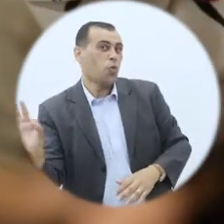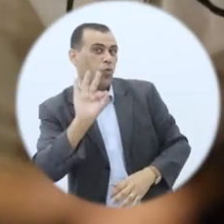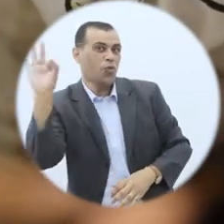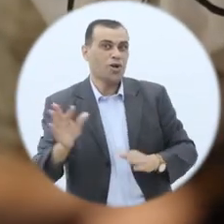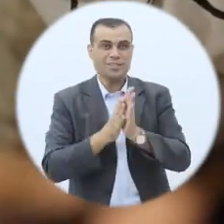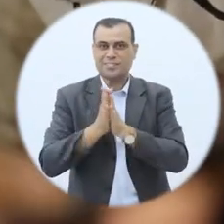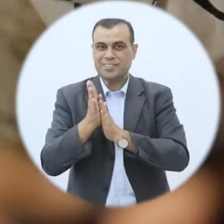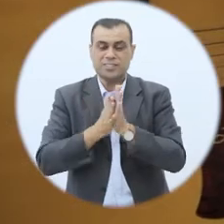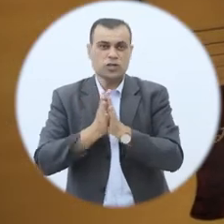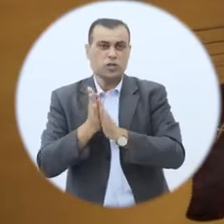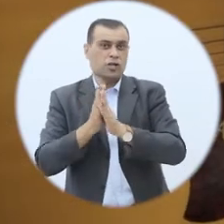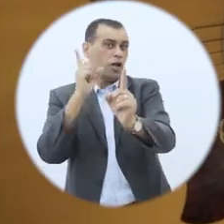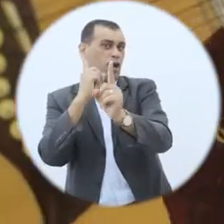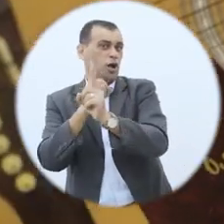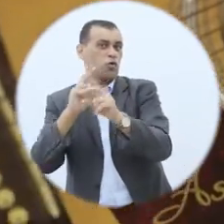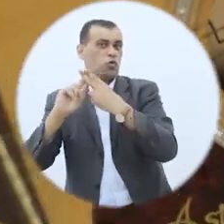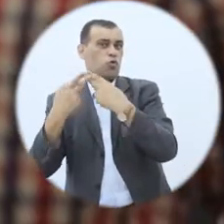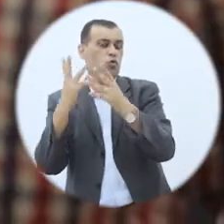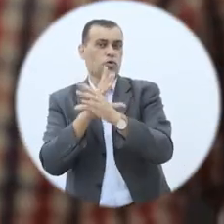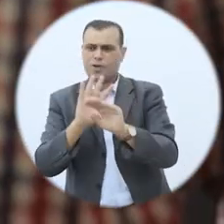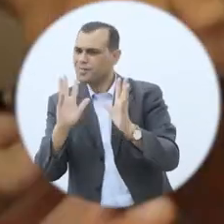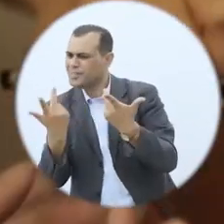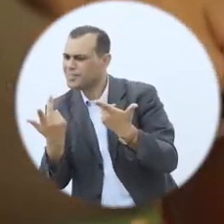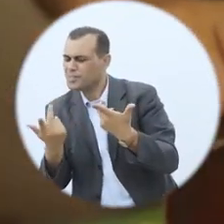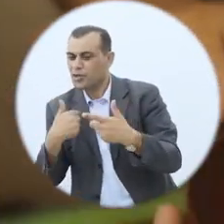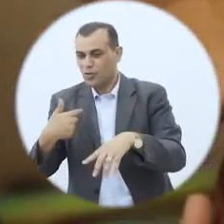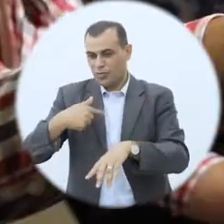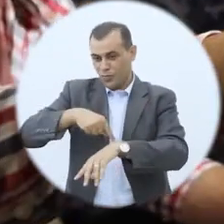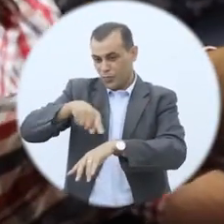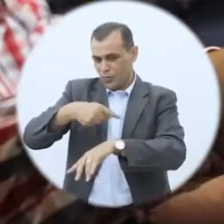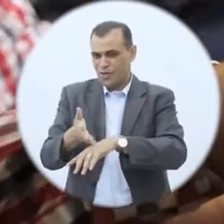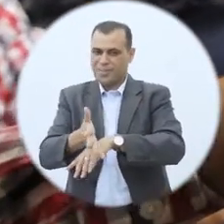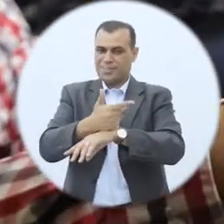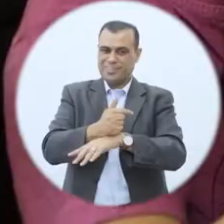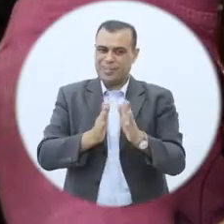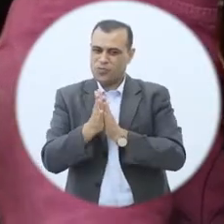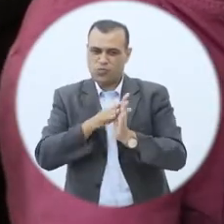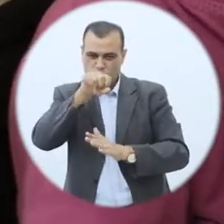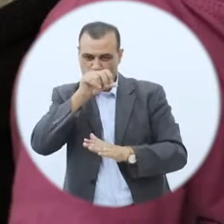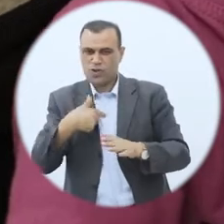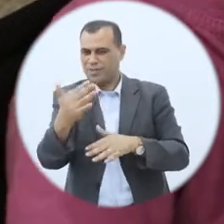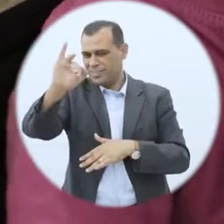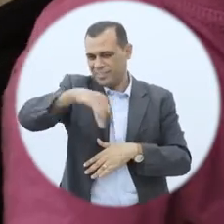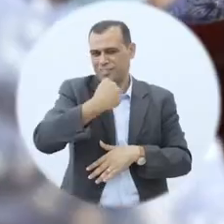للقاء، كل يوم يسألوا على اللقاء الثاني وييجوا أبدر منا عشان هم كثير متحمسين للقاء.